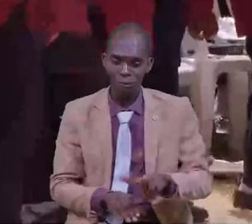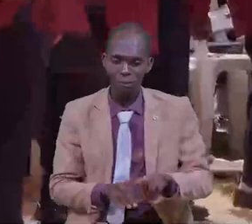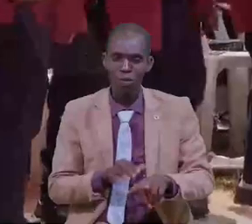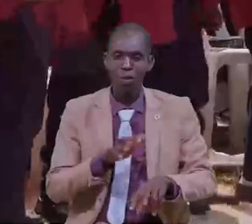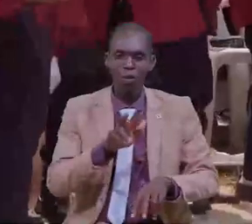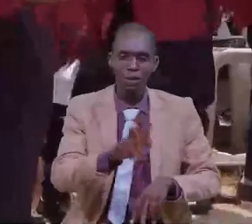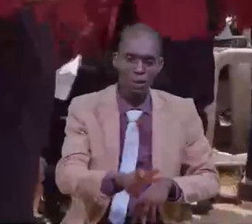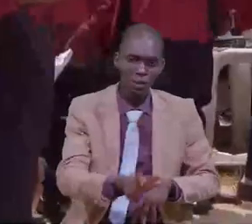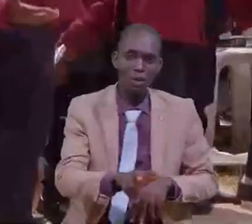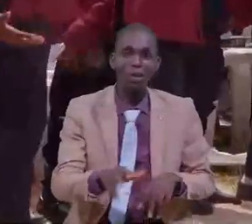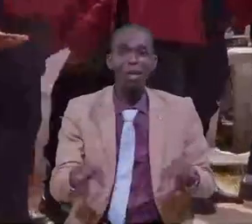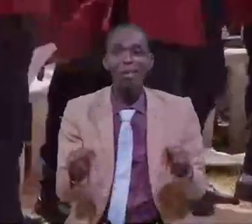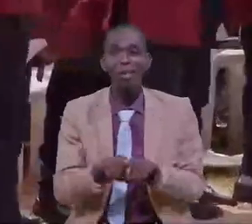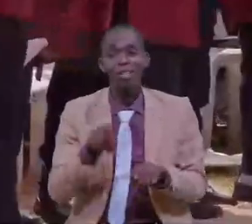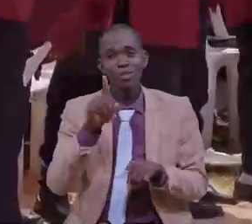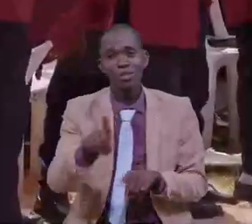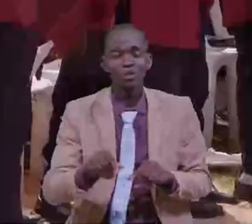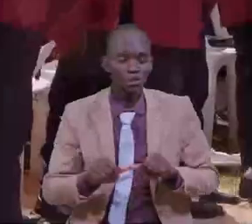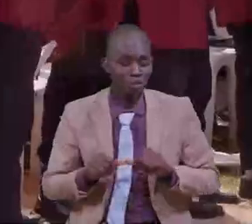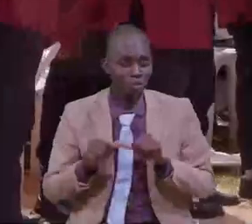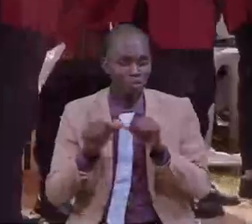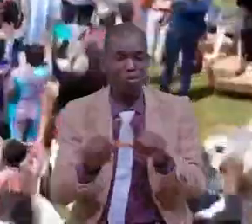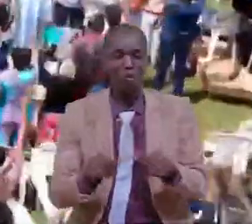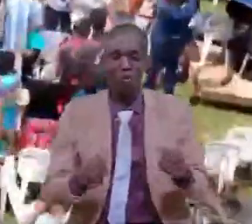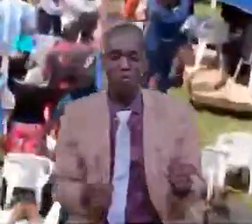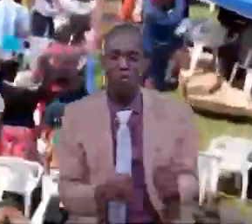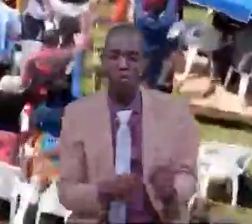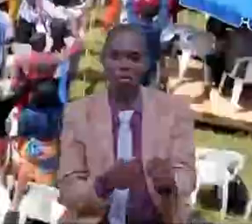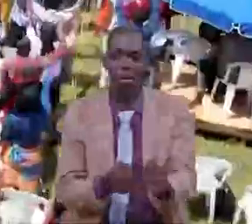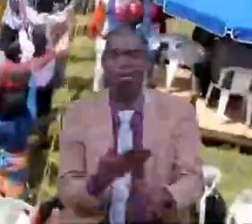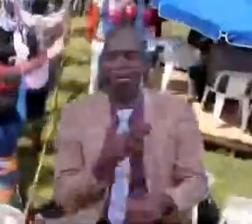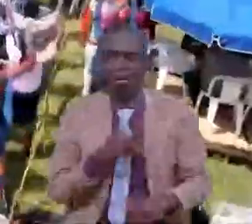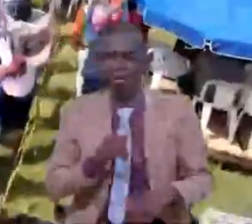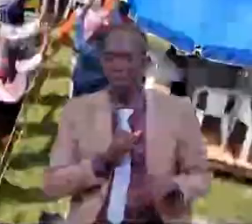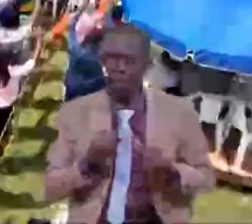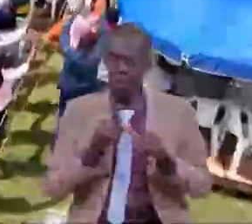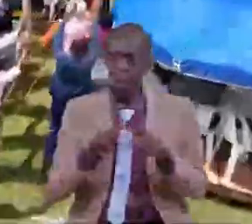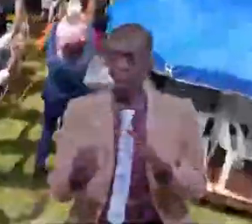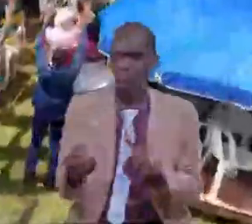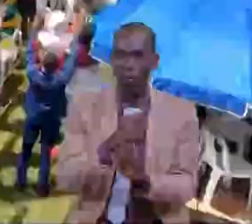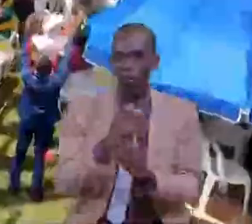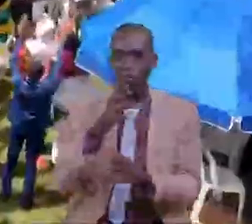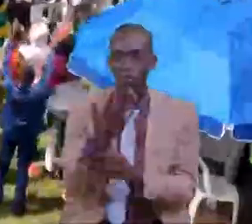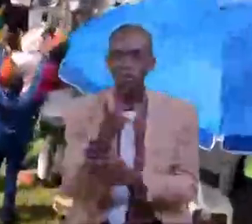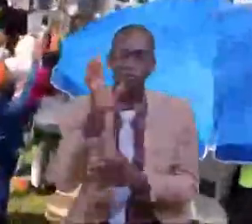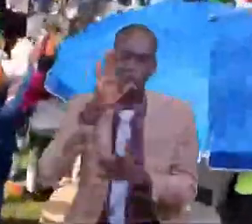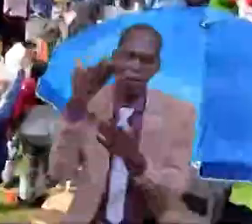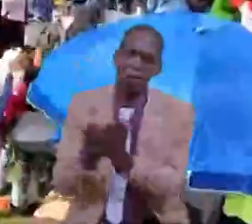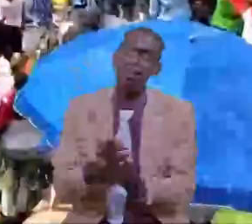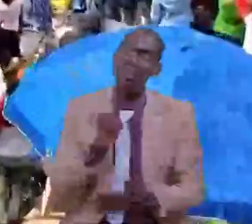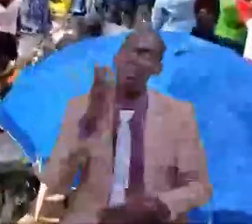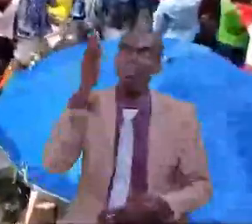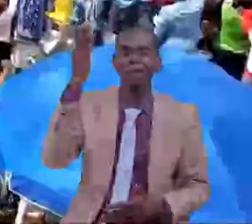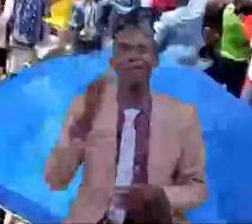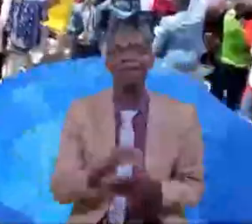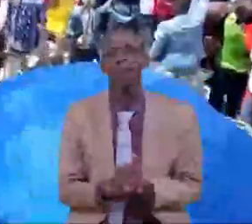1, 2, 3. Et quand tu continues à suivre, et je continue à tenir ta main, tu arriveras